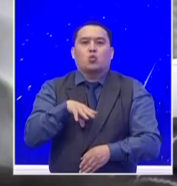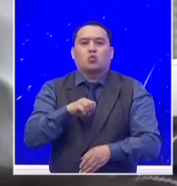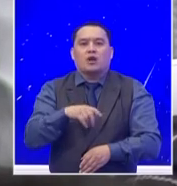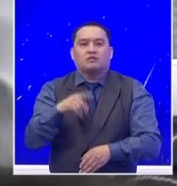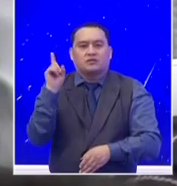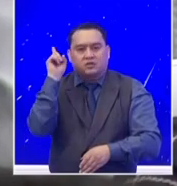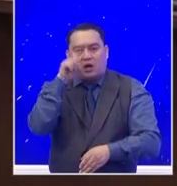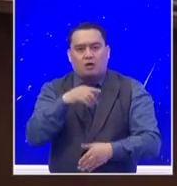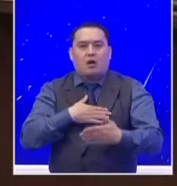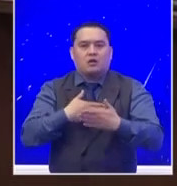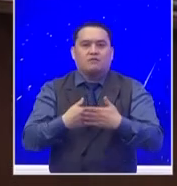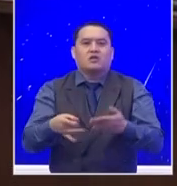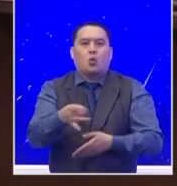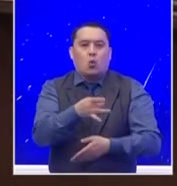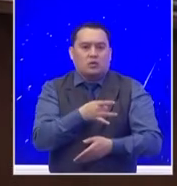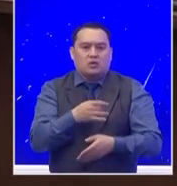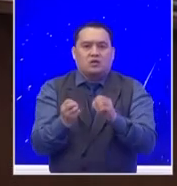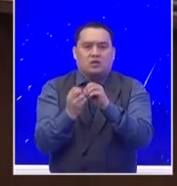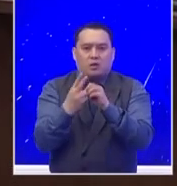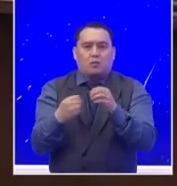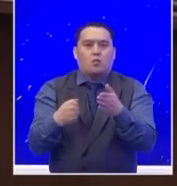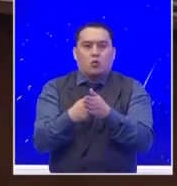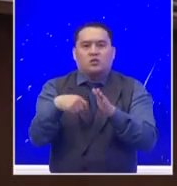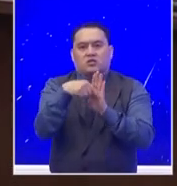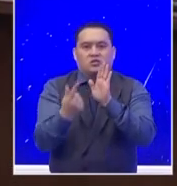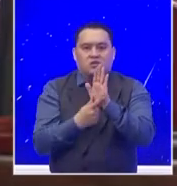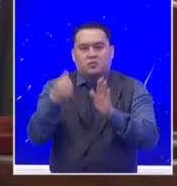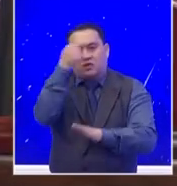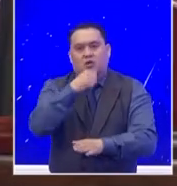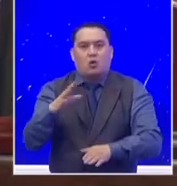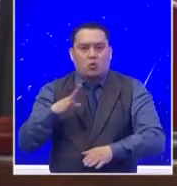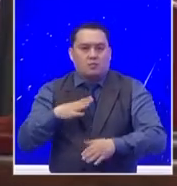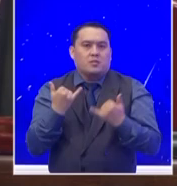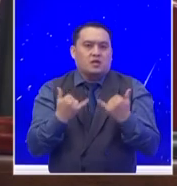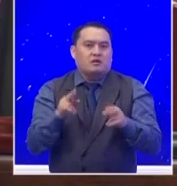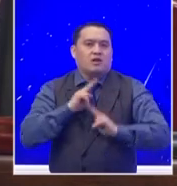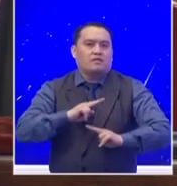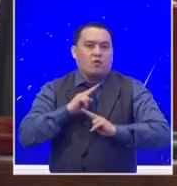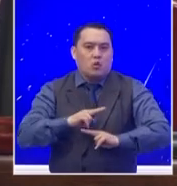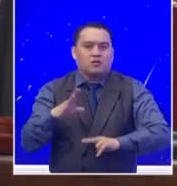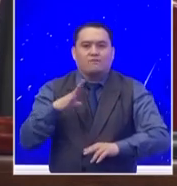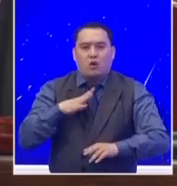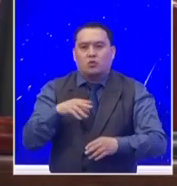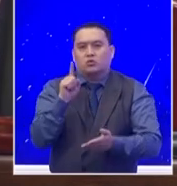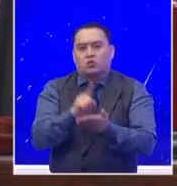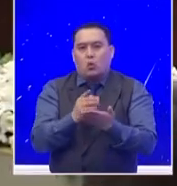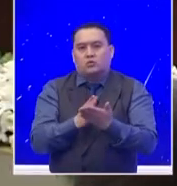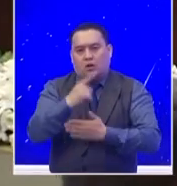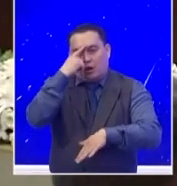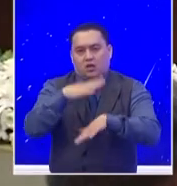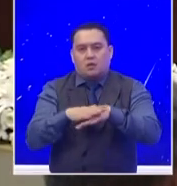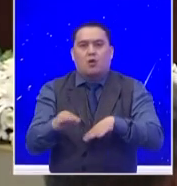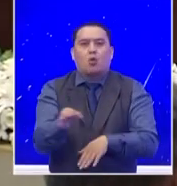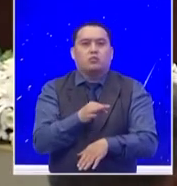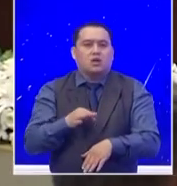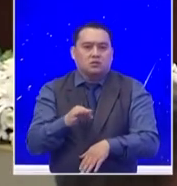хорошо знаком активу региона. С 2012 по 2017 год он работал в должности заместителя акима